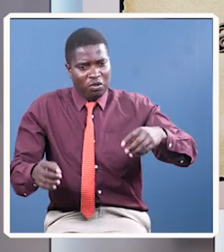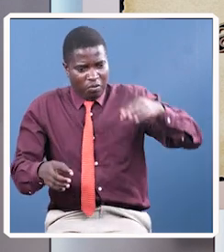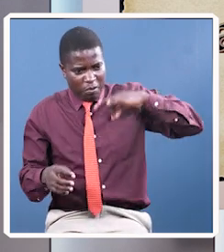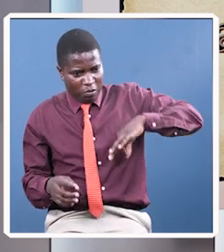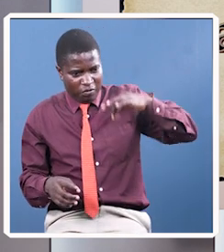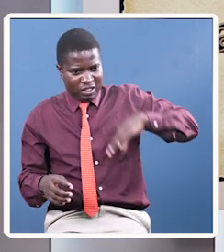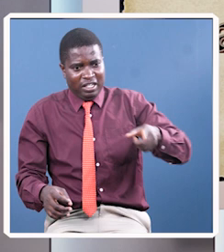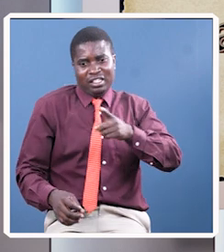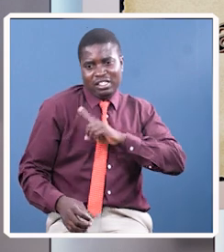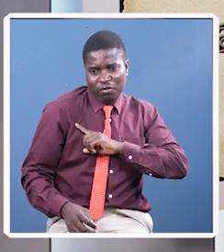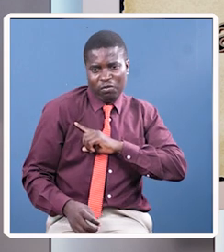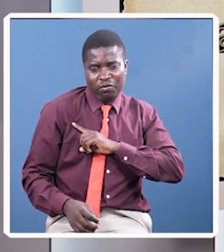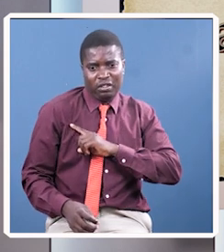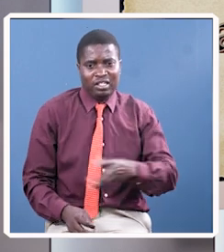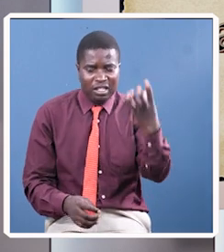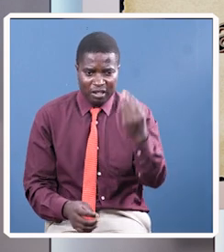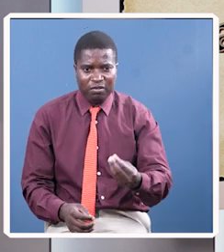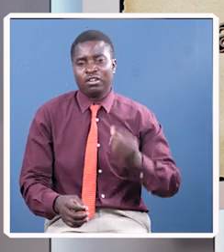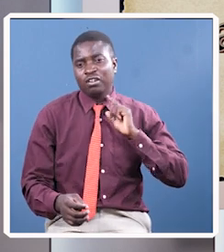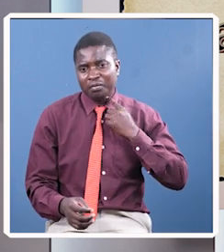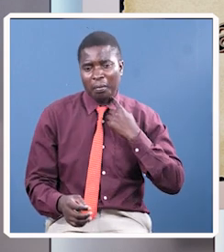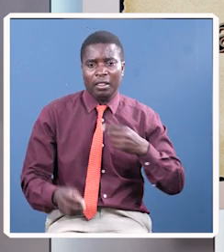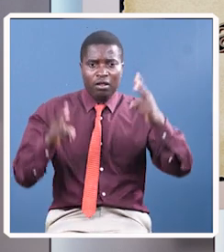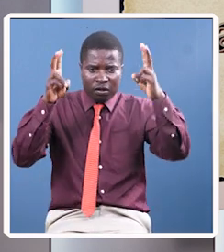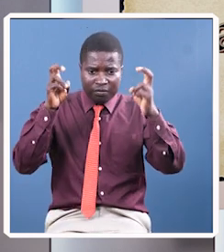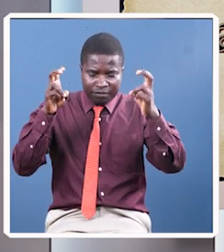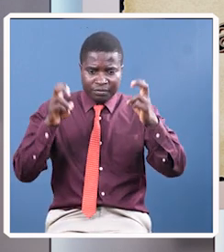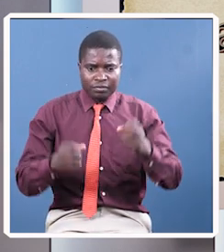muprofita wenema ane false doctrine.